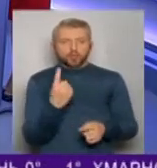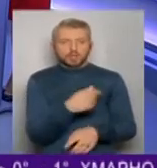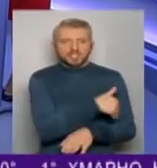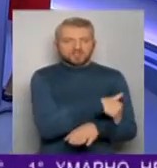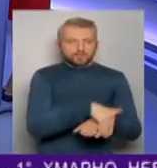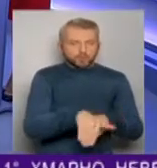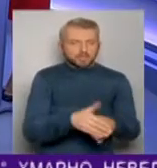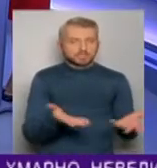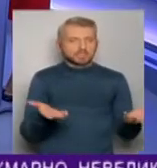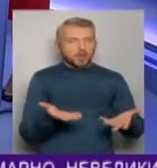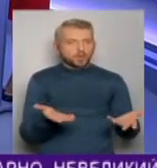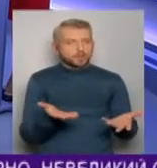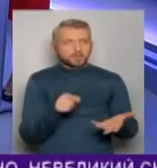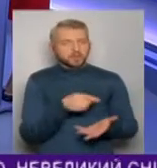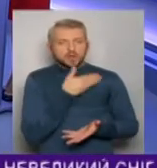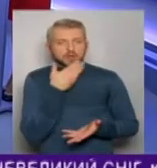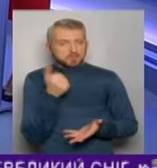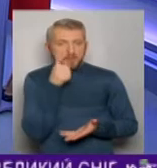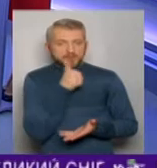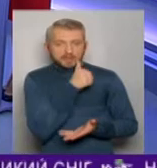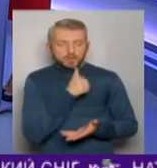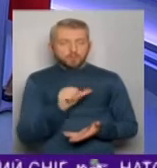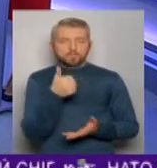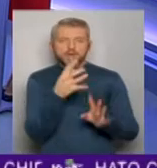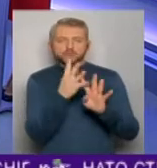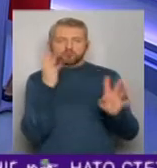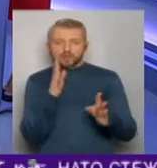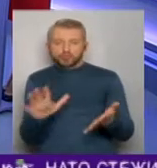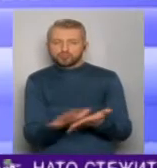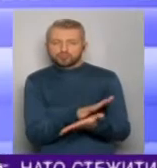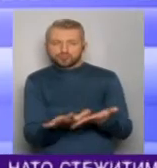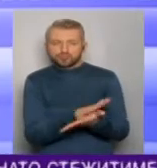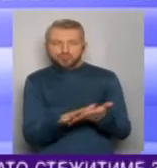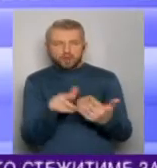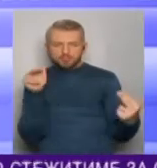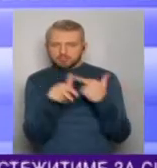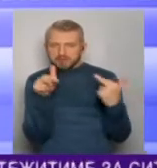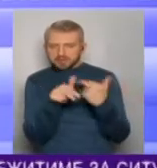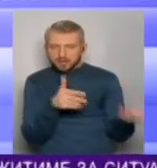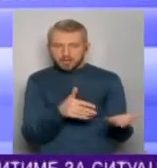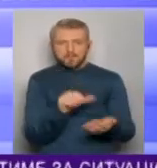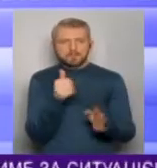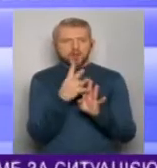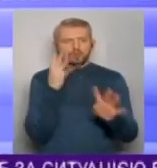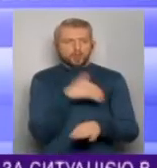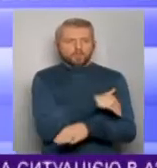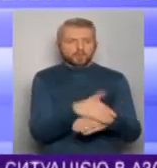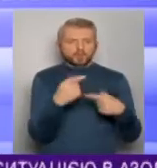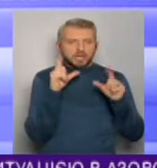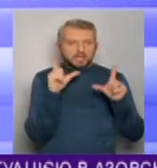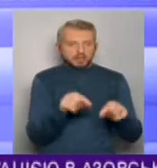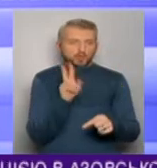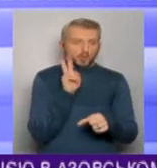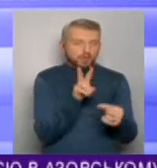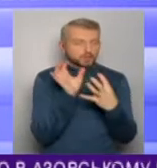вулиць, яку, ну, тут немає ніякого секрету, що в першу чергу прибирається магістральні вулиці, в першу чергу прибирається вулиці, по яких рухається транспорт загального